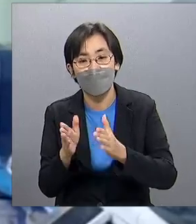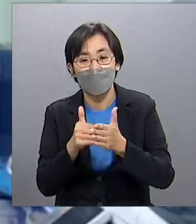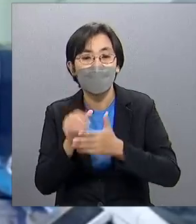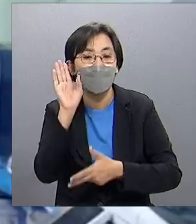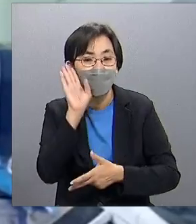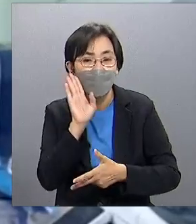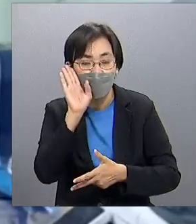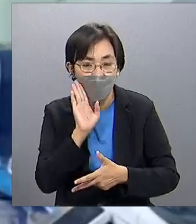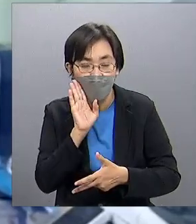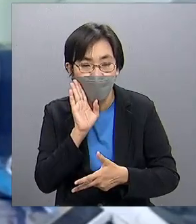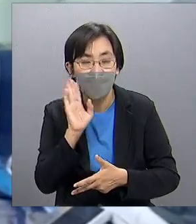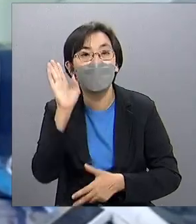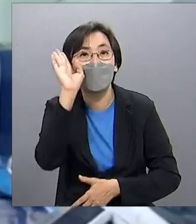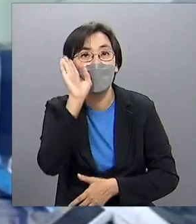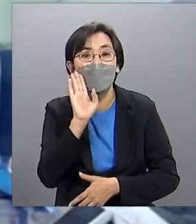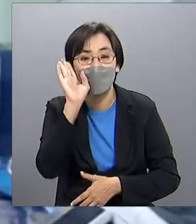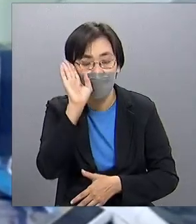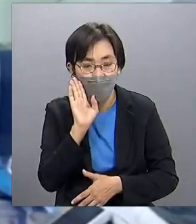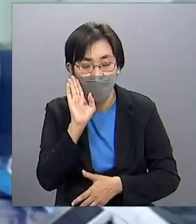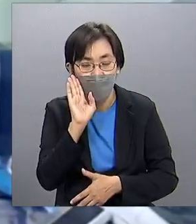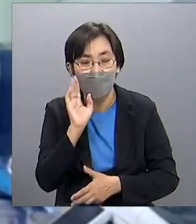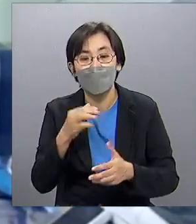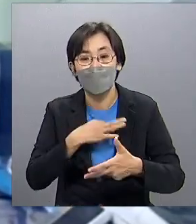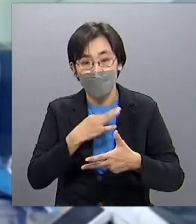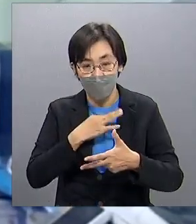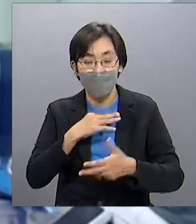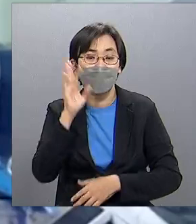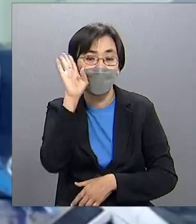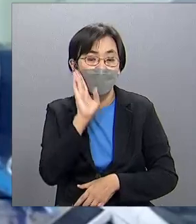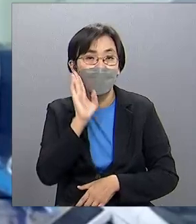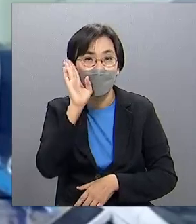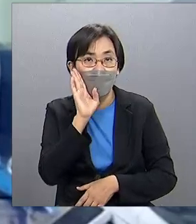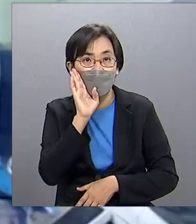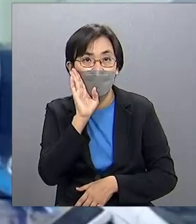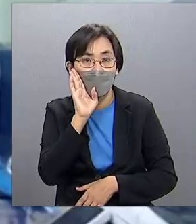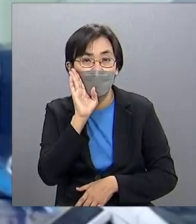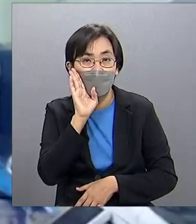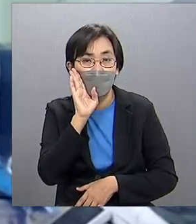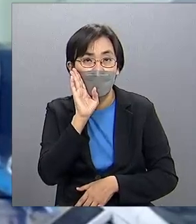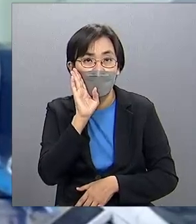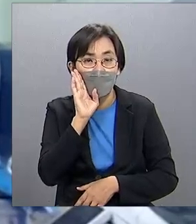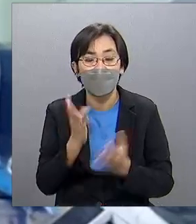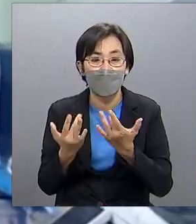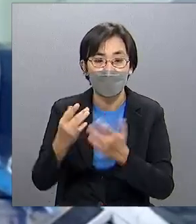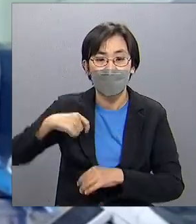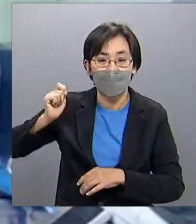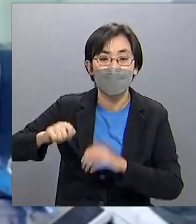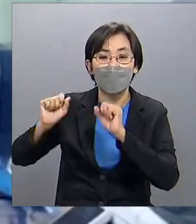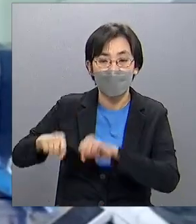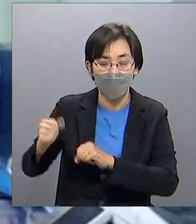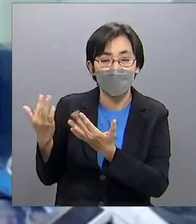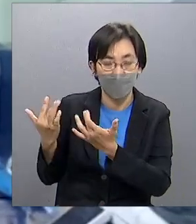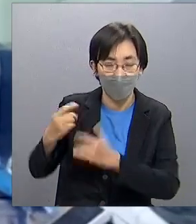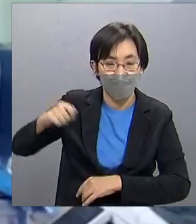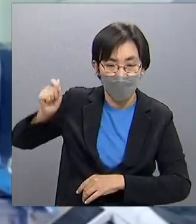ลนี้ก็คือเป็นสีที่อยู่ในระหว่างการตัดสินของศาลก็คือยังไม่ได้ตั